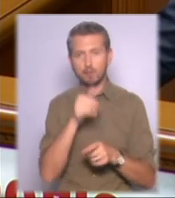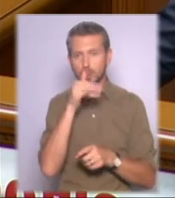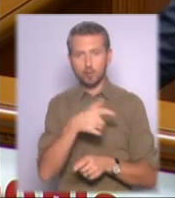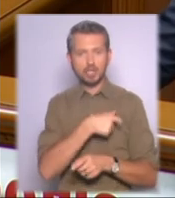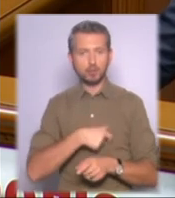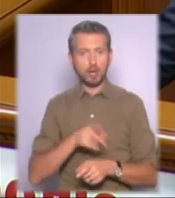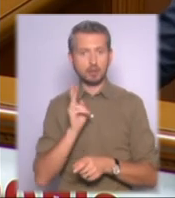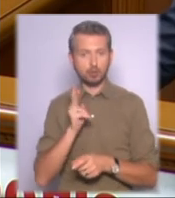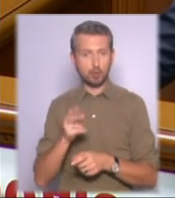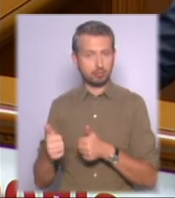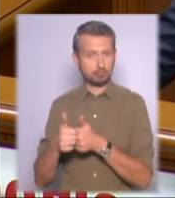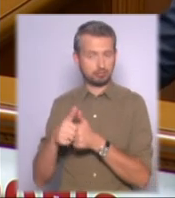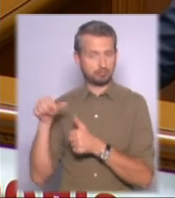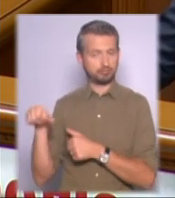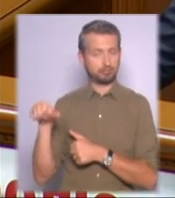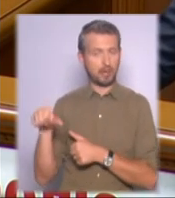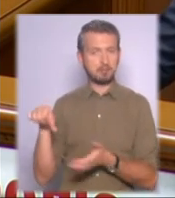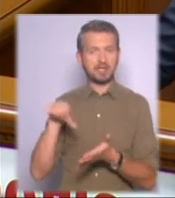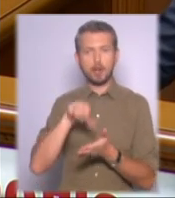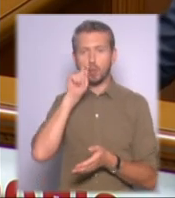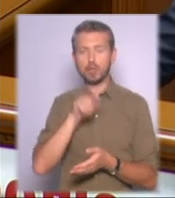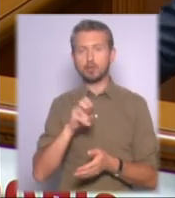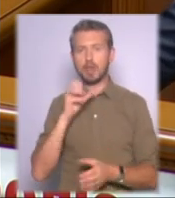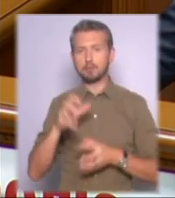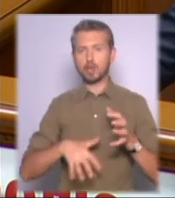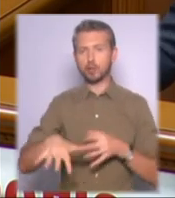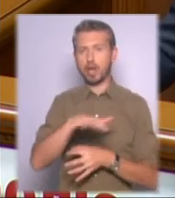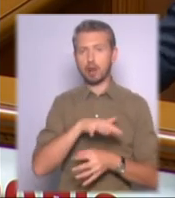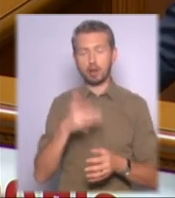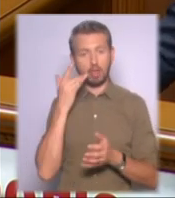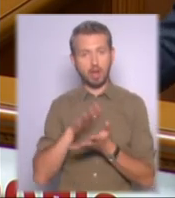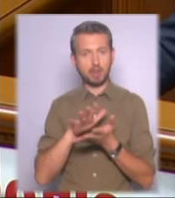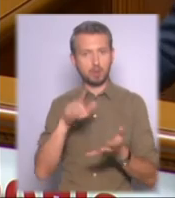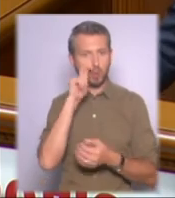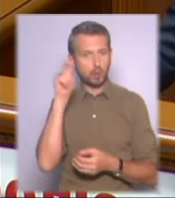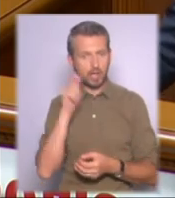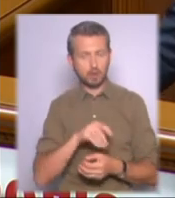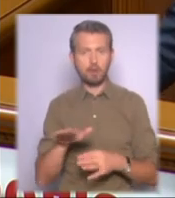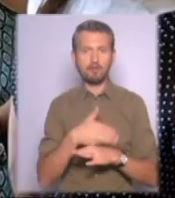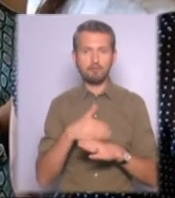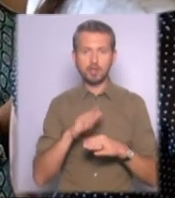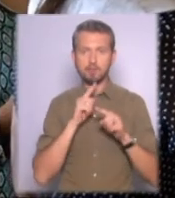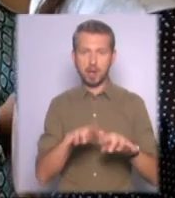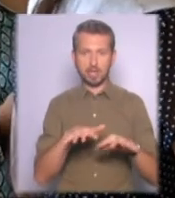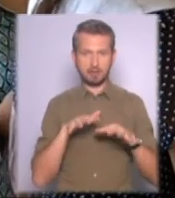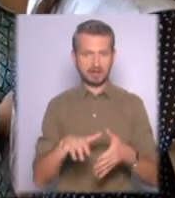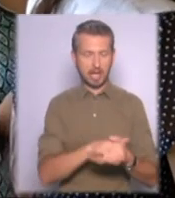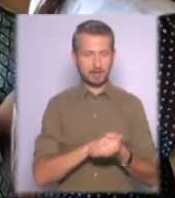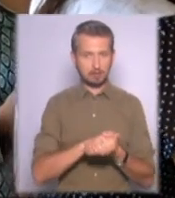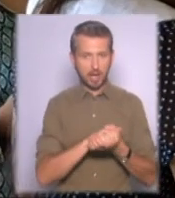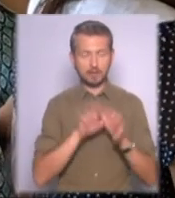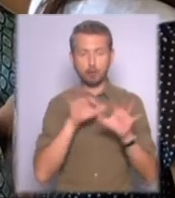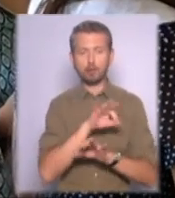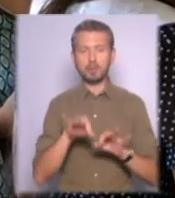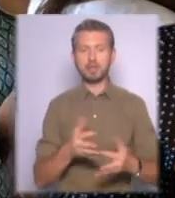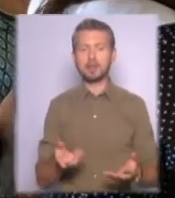який кнопкодавить, представляти Україну на міжнародній арені і ганьбити Україну в міжпарламентських асамблеях. Законопроект підтримали навіть